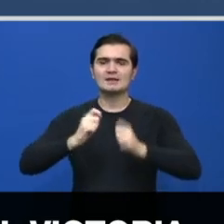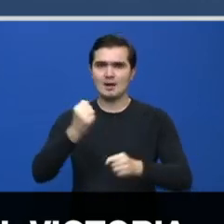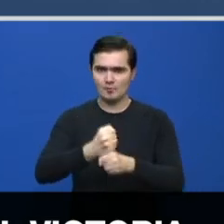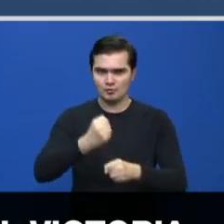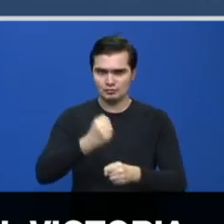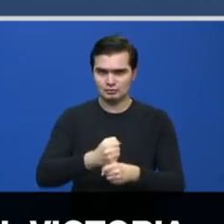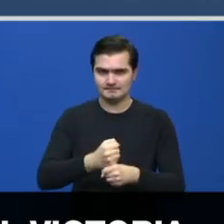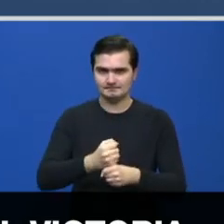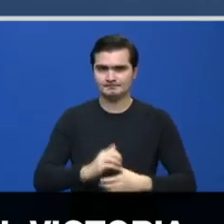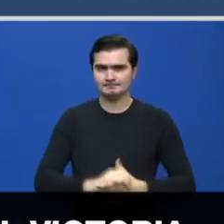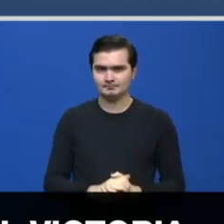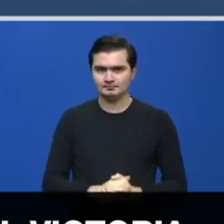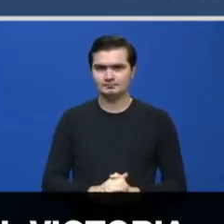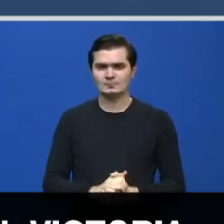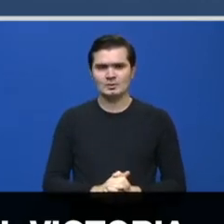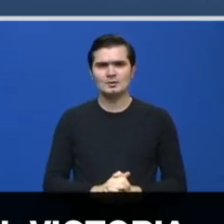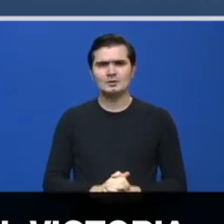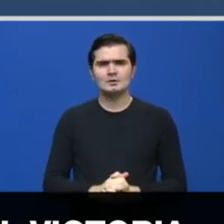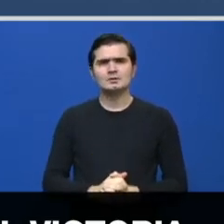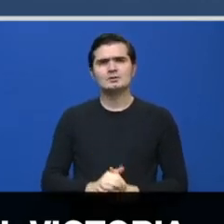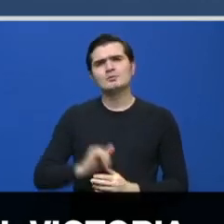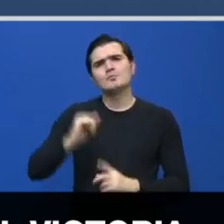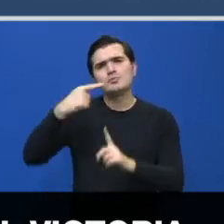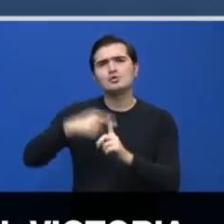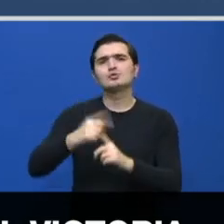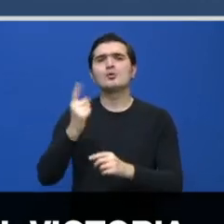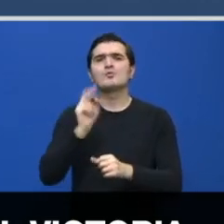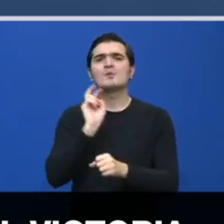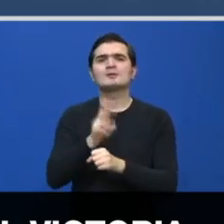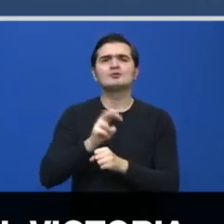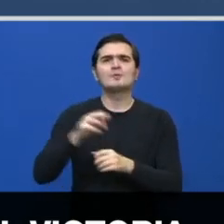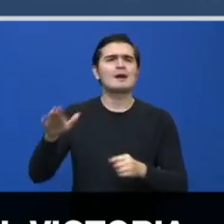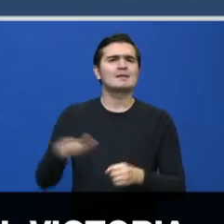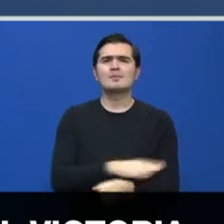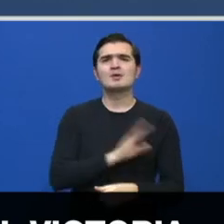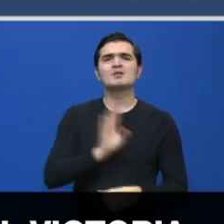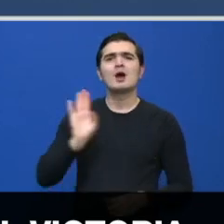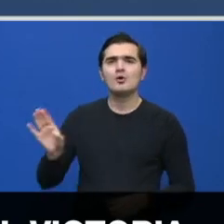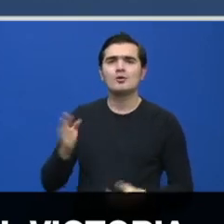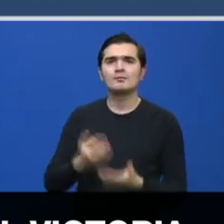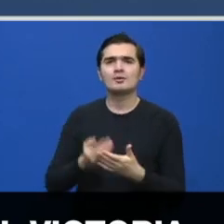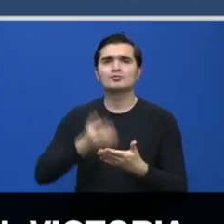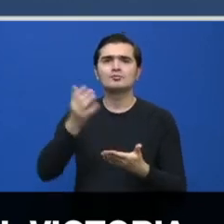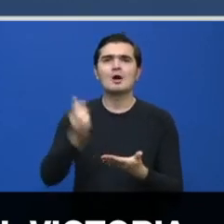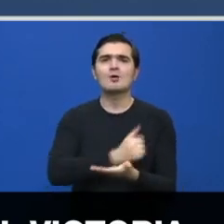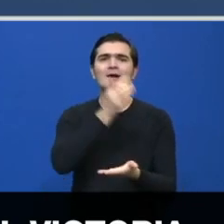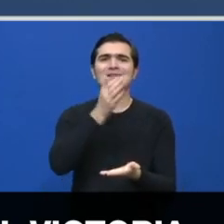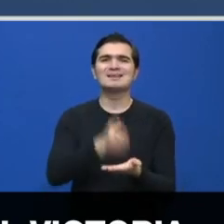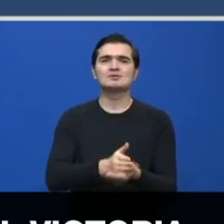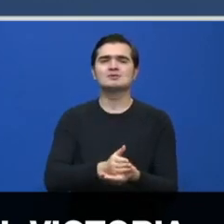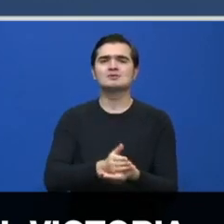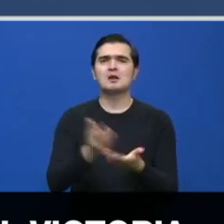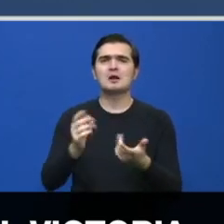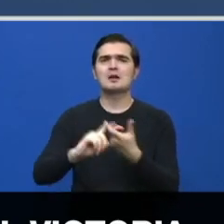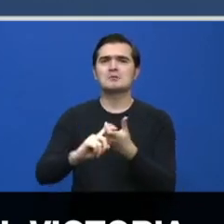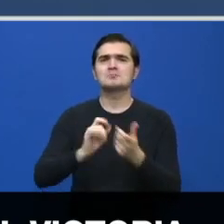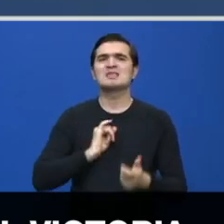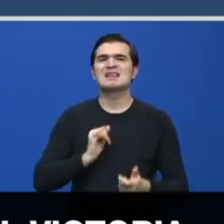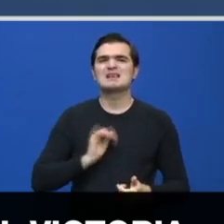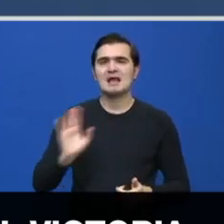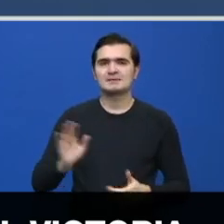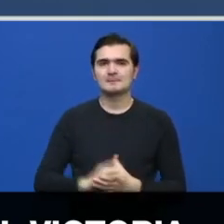și o participare deplină a lor la luarea deciziilor ce îi privesc.